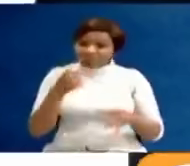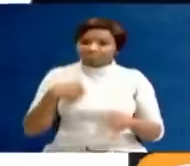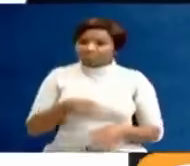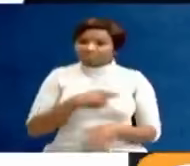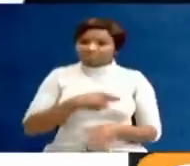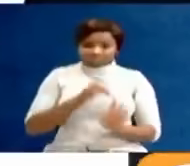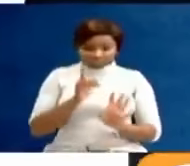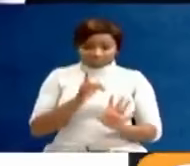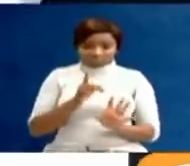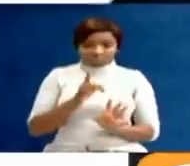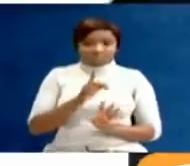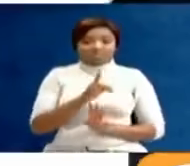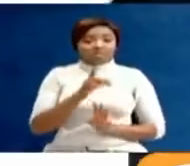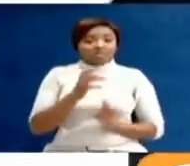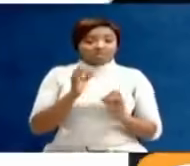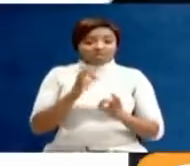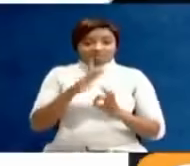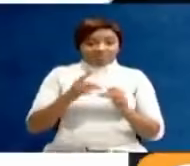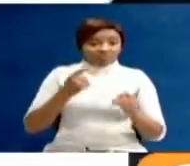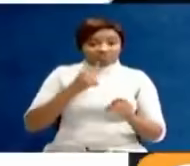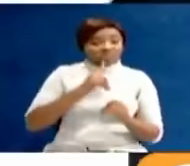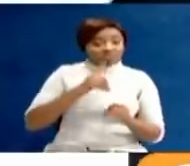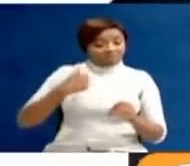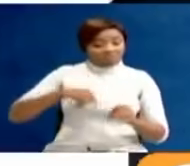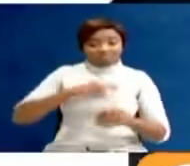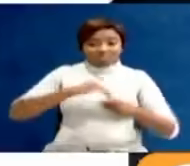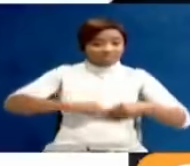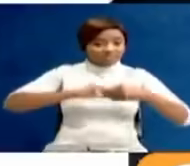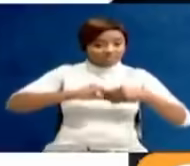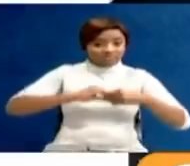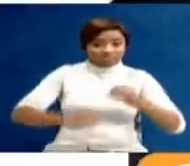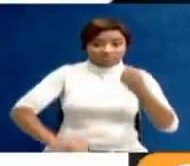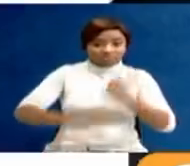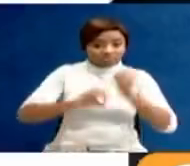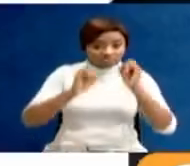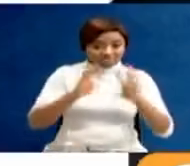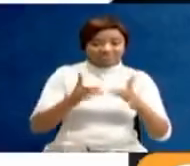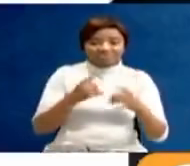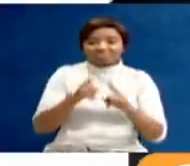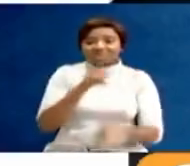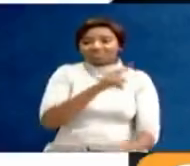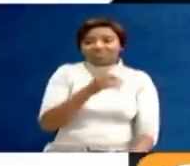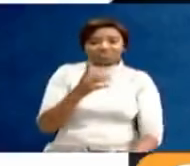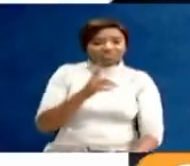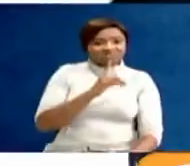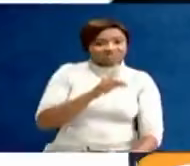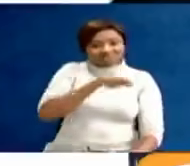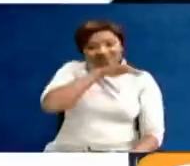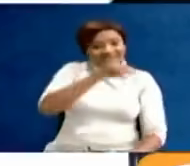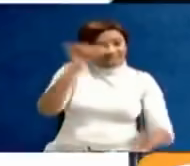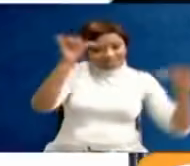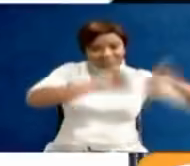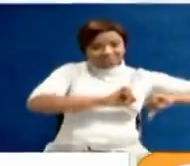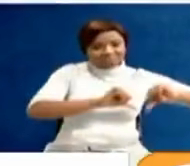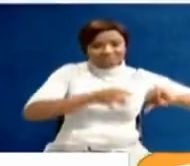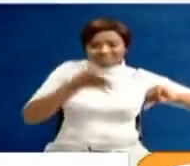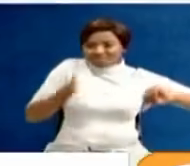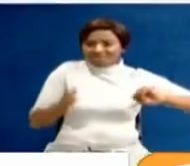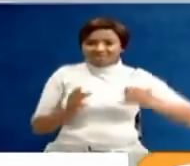Japo unaotulaumu hatuungi mkono handshake na BBI, huwezi kubadili ulichouza kuhusu Odinga maishani